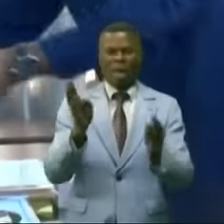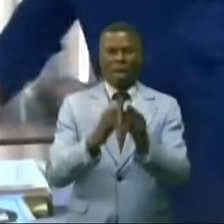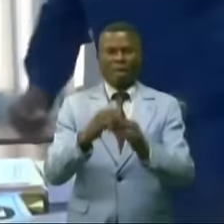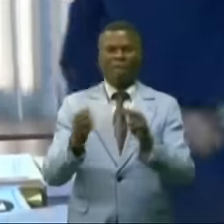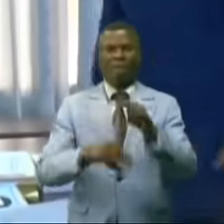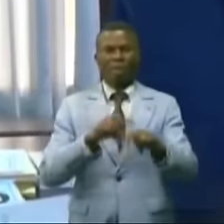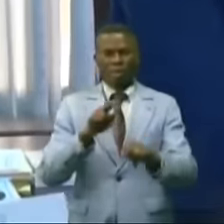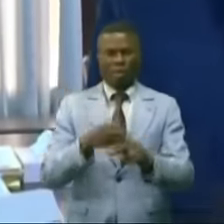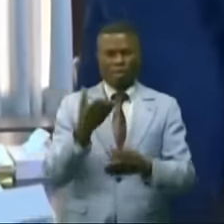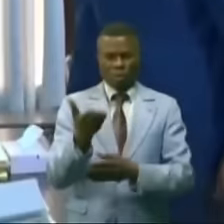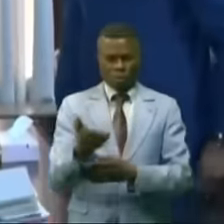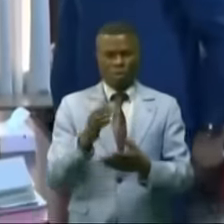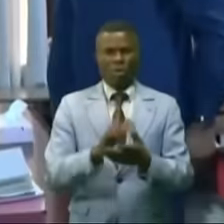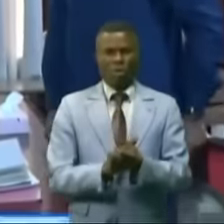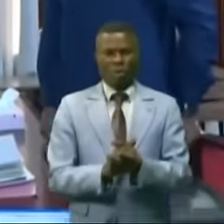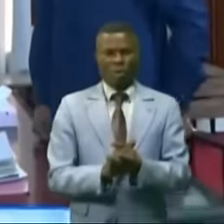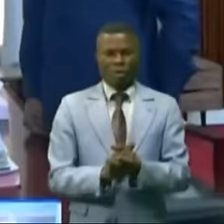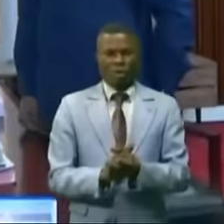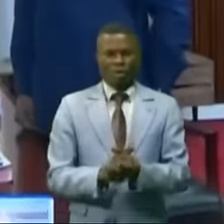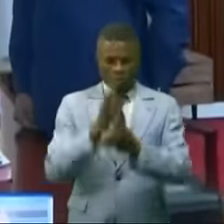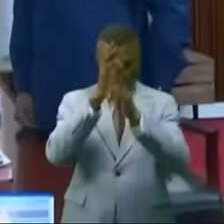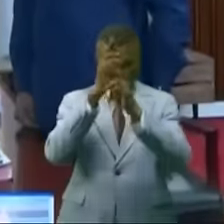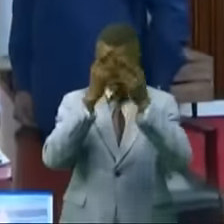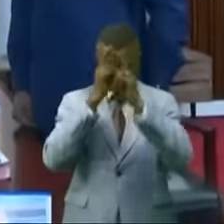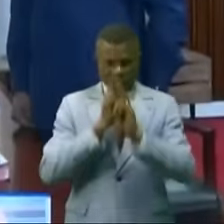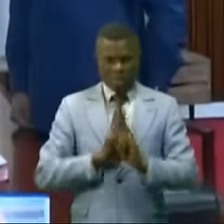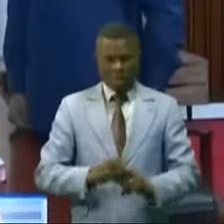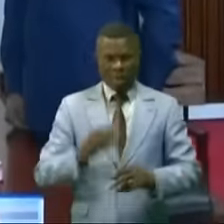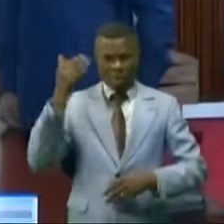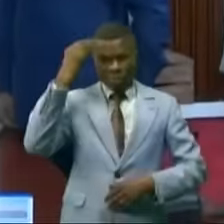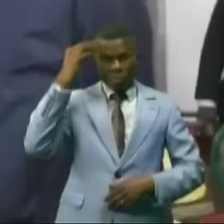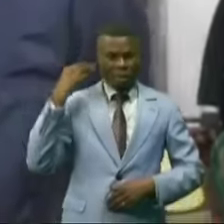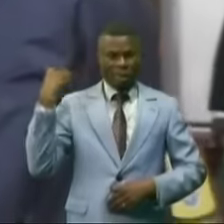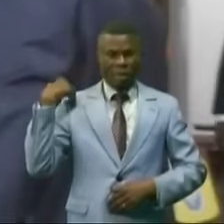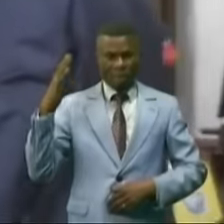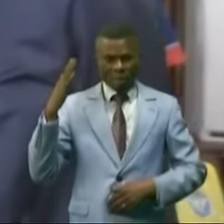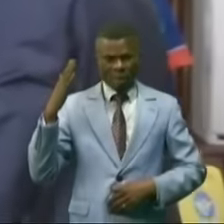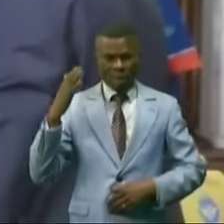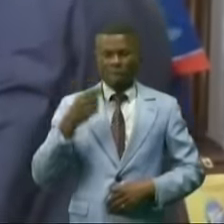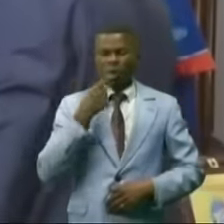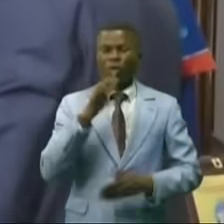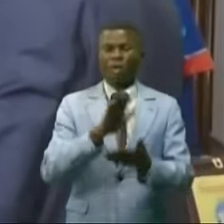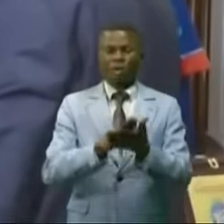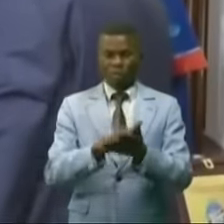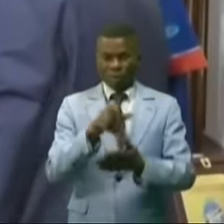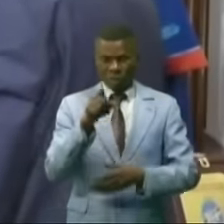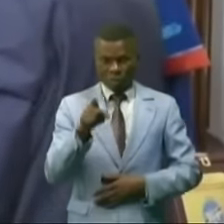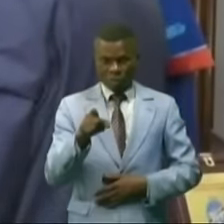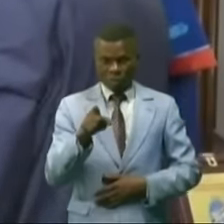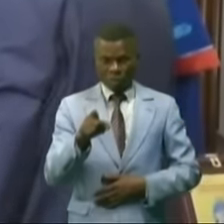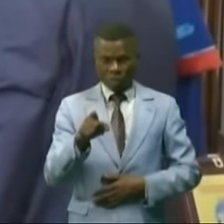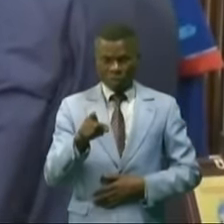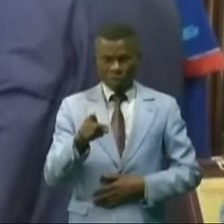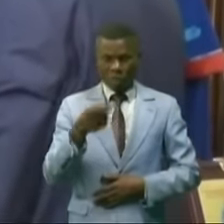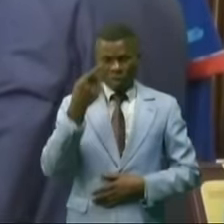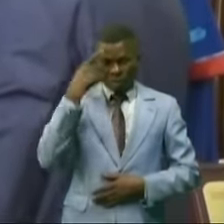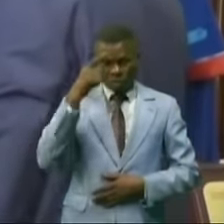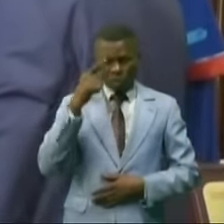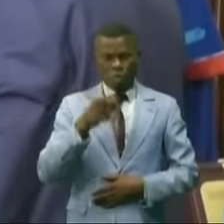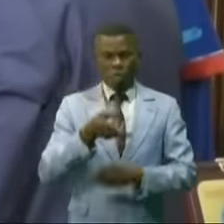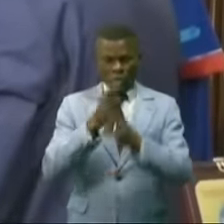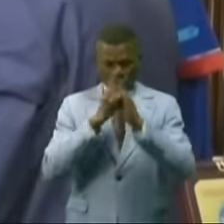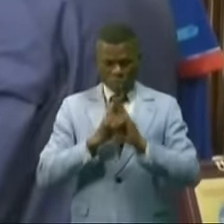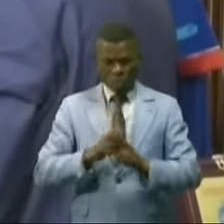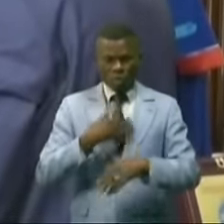Je tiens, Excellence, Monsieur le ministre d'État, à vous remercier de la promptitude avec laquelle vous